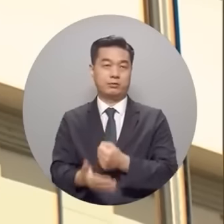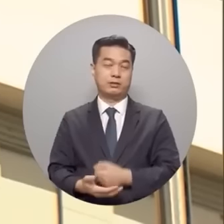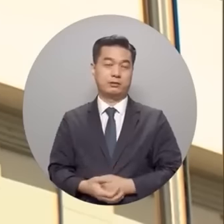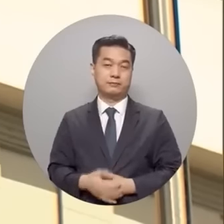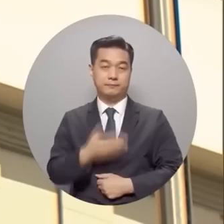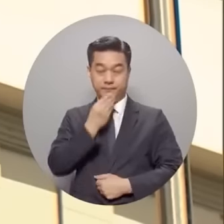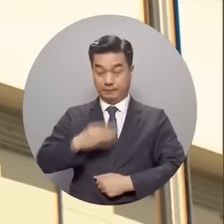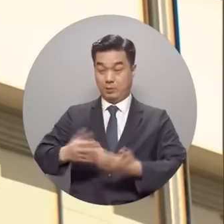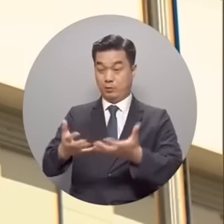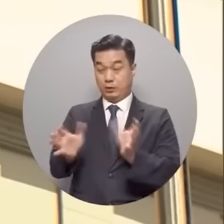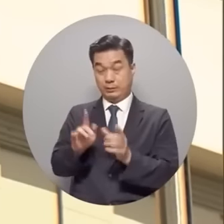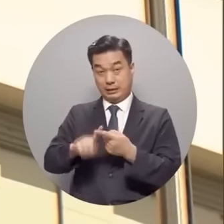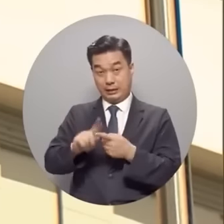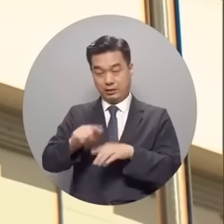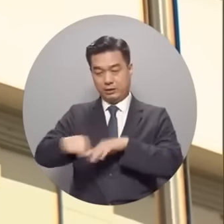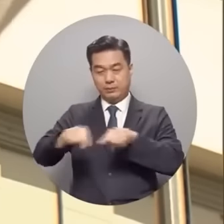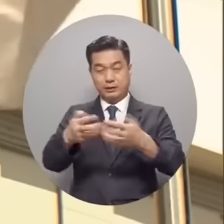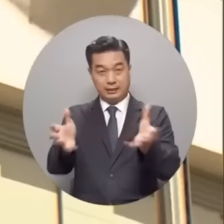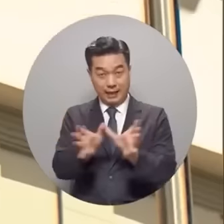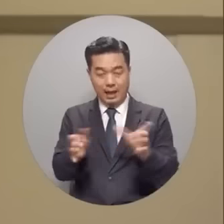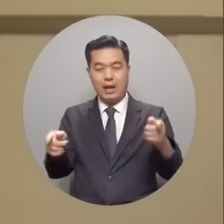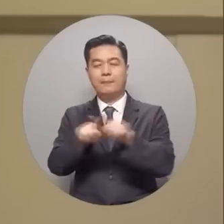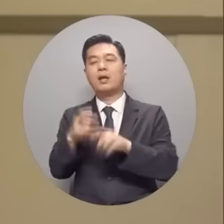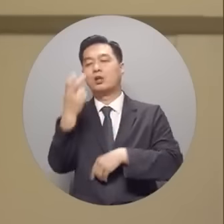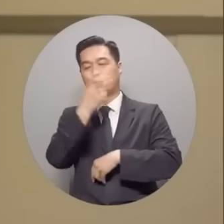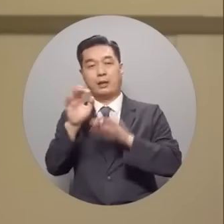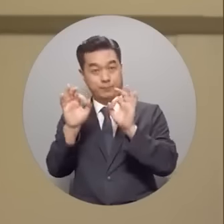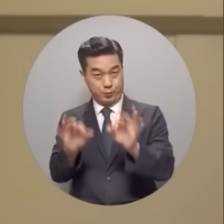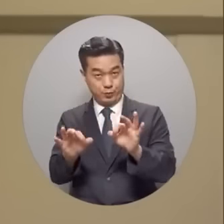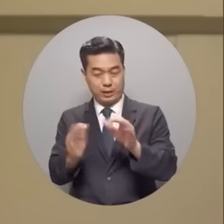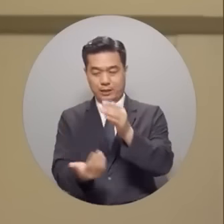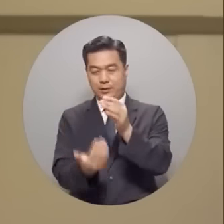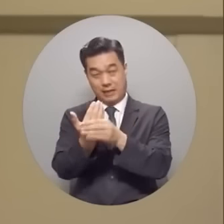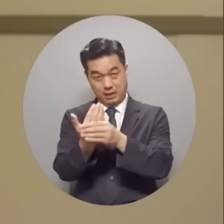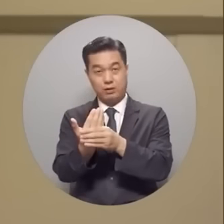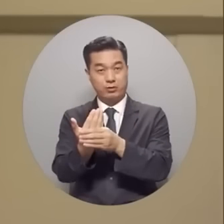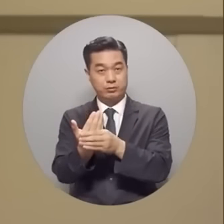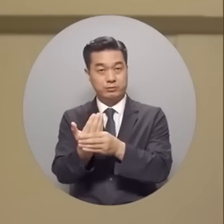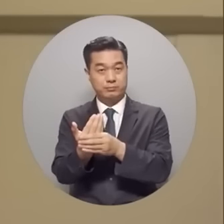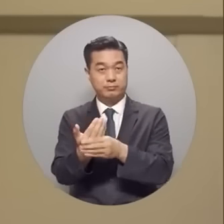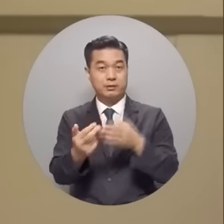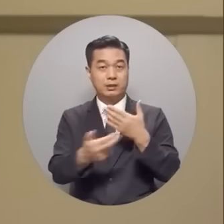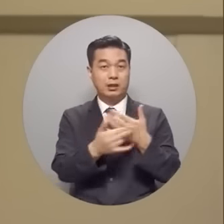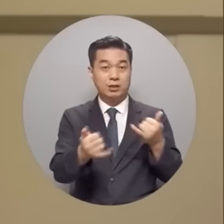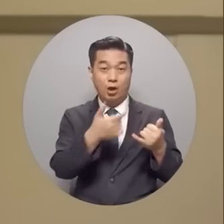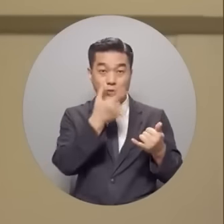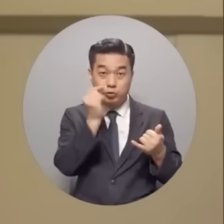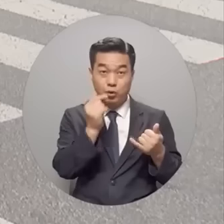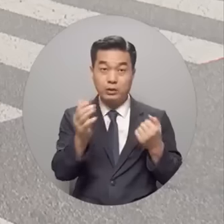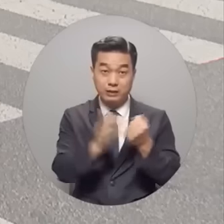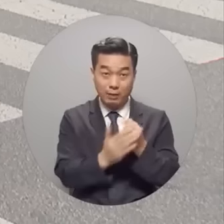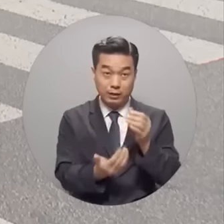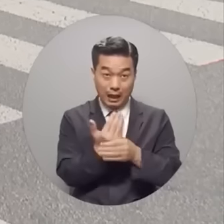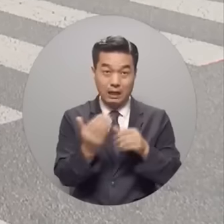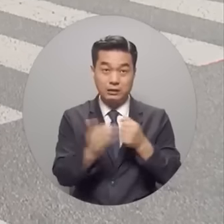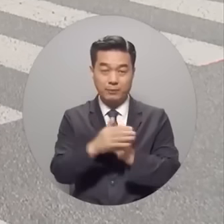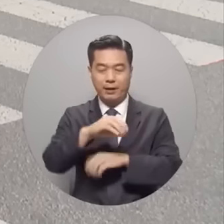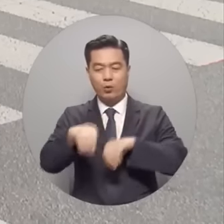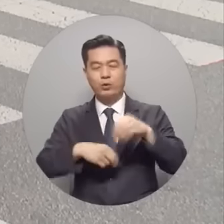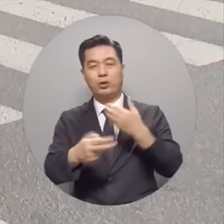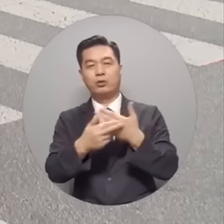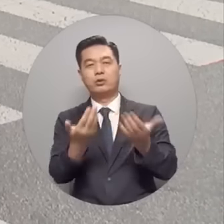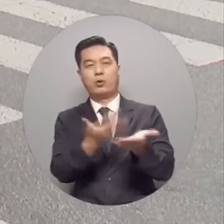보건복지부는 이에 대해 지자체와 공동조사를 하겠다면서도 이번 사건이 신경과 의료진 등 배후 자원이 부족해 벌어진 거라며 오히려